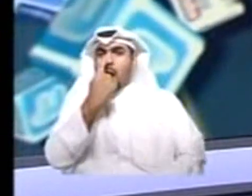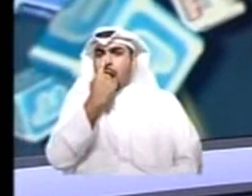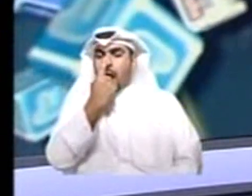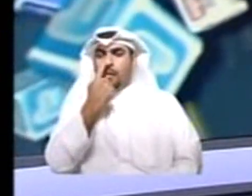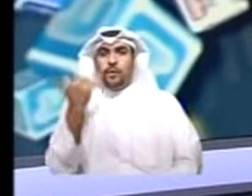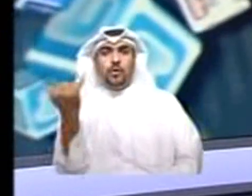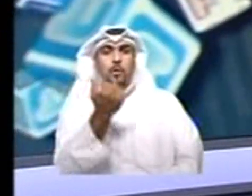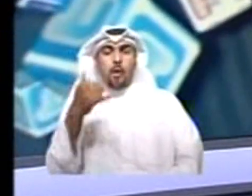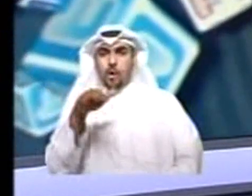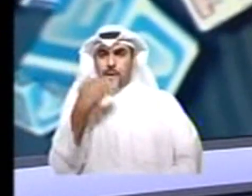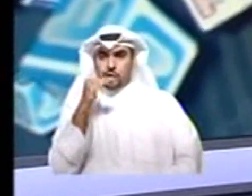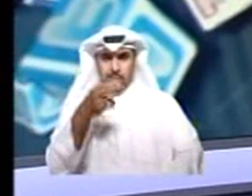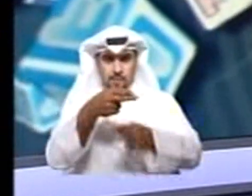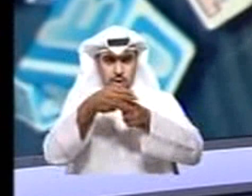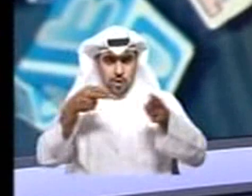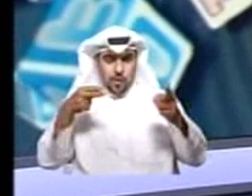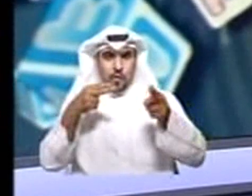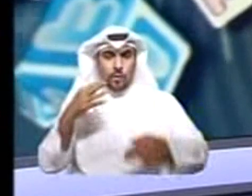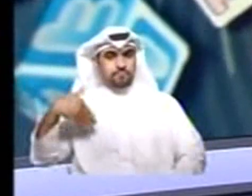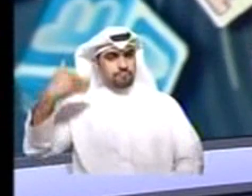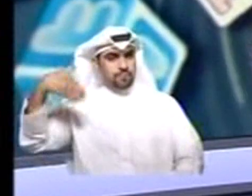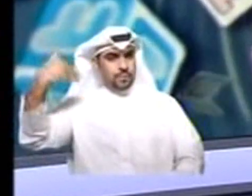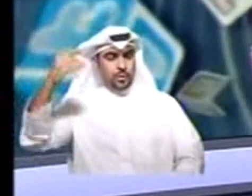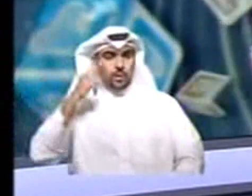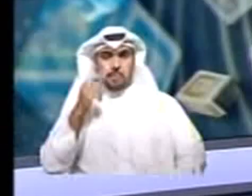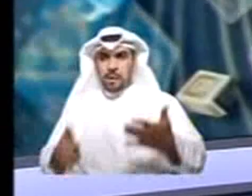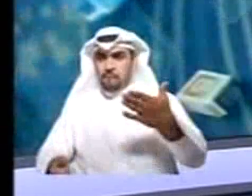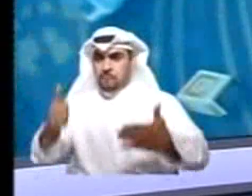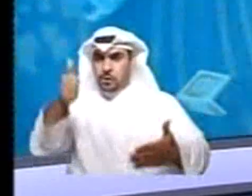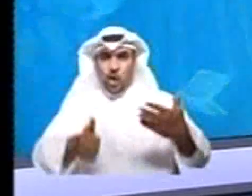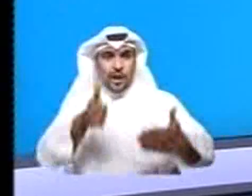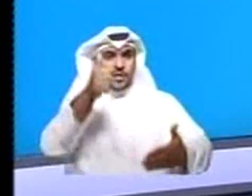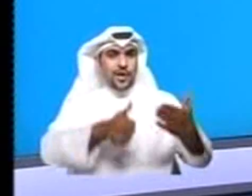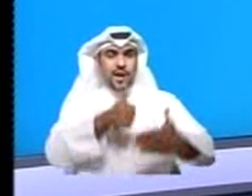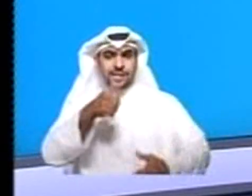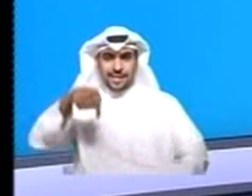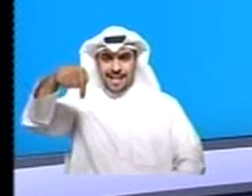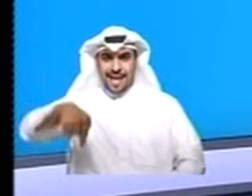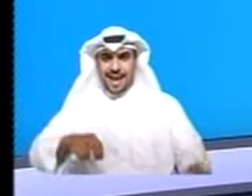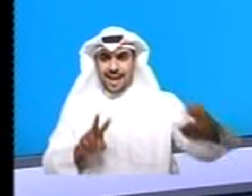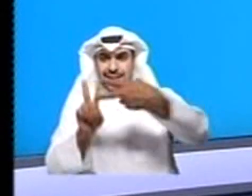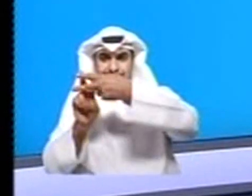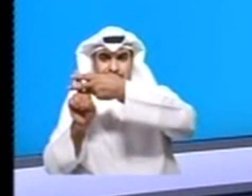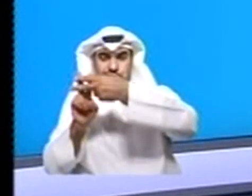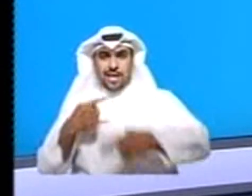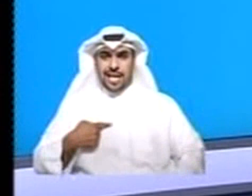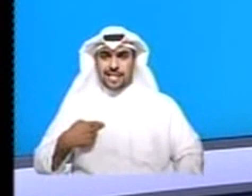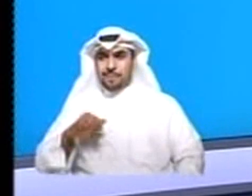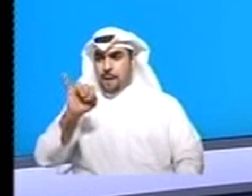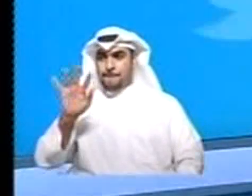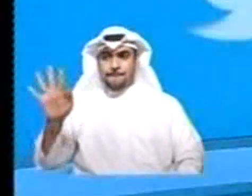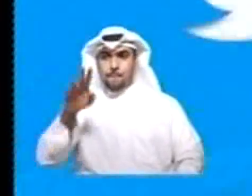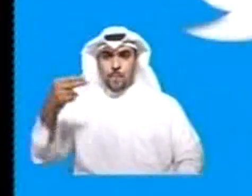لأبنائها لتساعدهم على تحقيق المزيد من النجاحات. فتحت هاشتاغ مشعل العتيبي